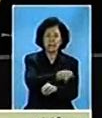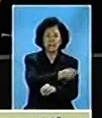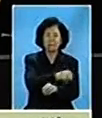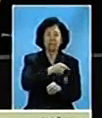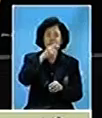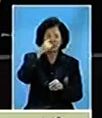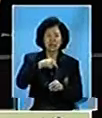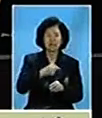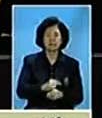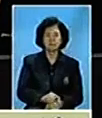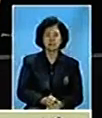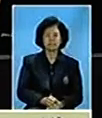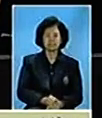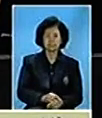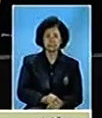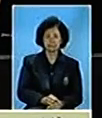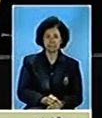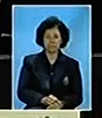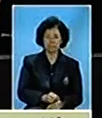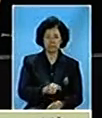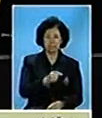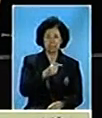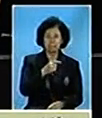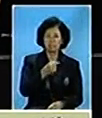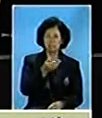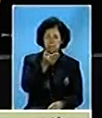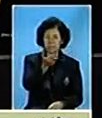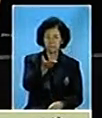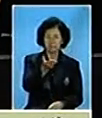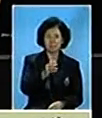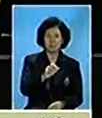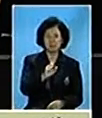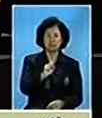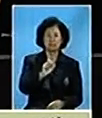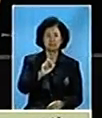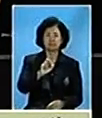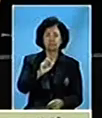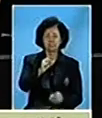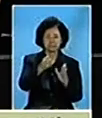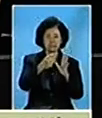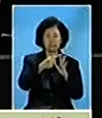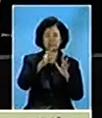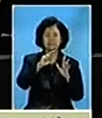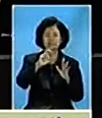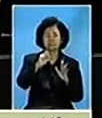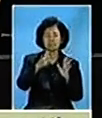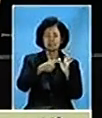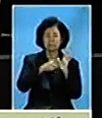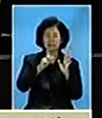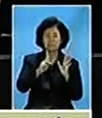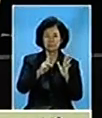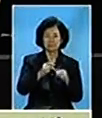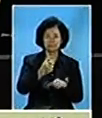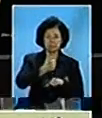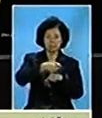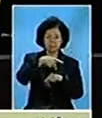นะครับมีสมาชิกท่านใดเชิญท่านสุรศักดิ์ครับ กราบเรียนท่านประธานวุฒิสภาที่เคาร